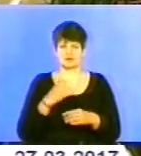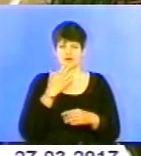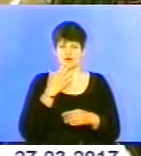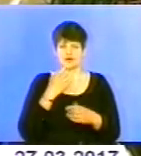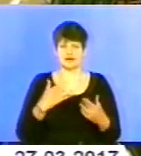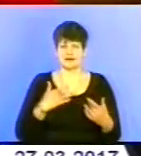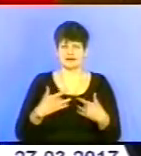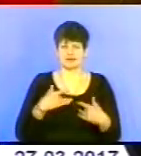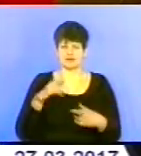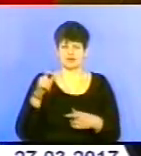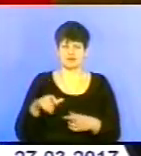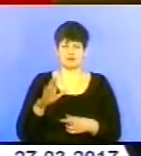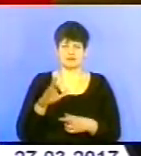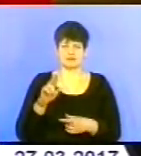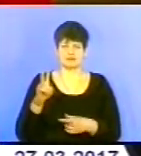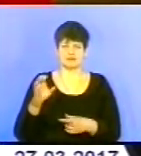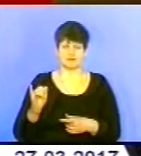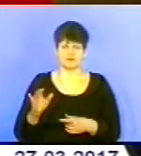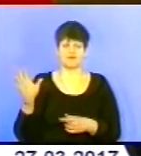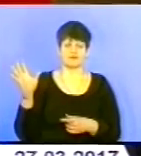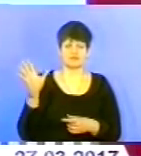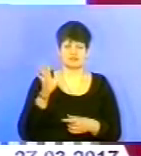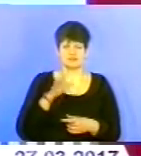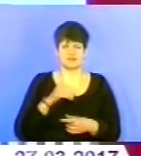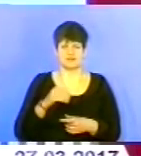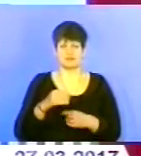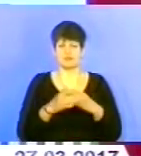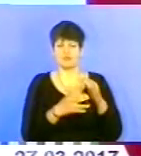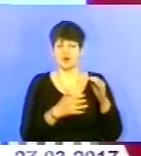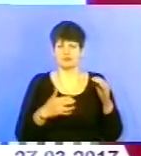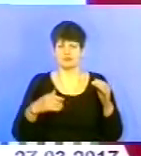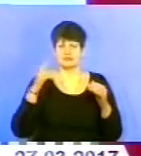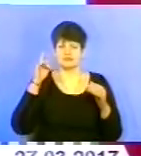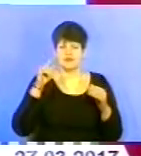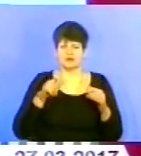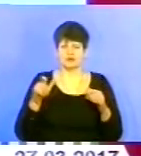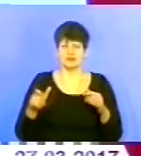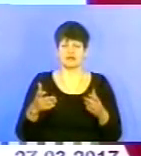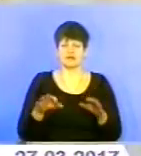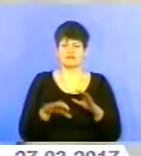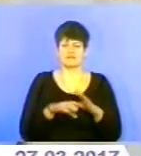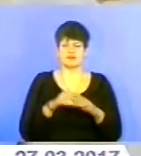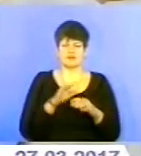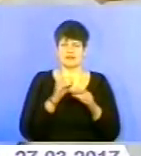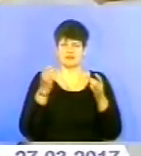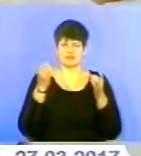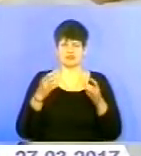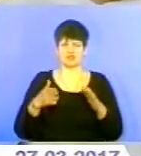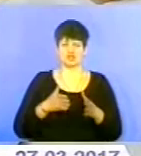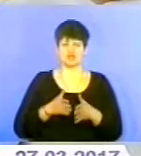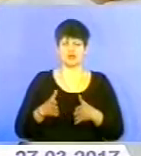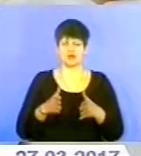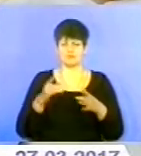Володимир Єсипов. Усе про кобзарів знає людина, яка обрала своїм життєвим покликанням непростий шлях